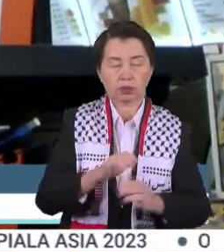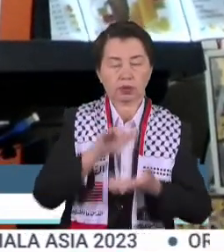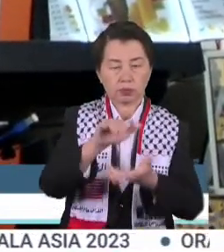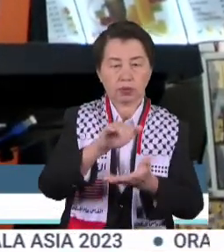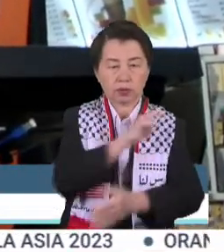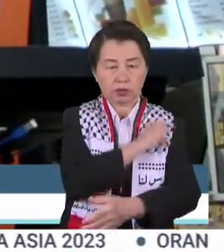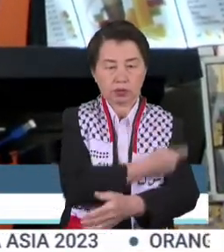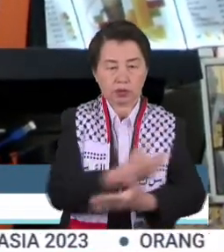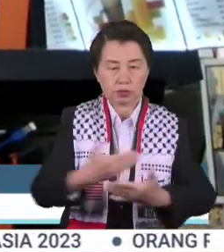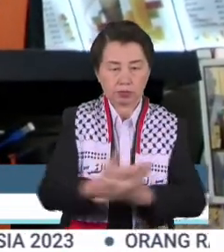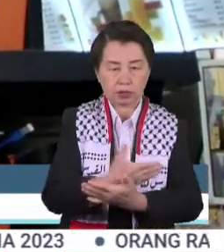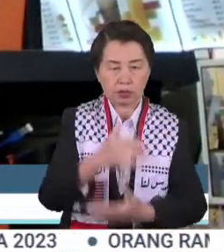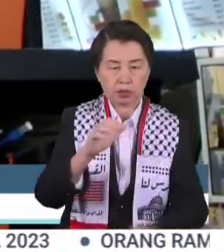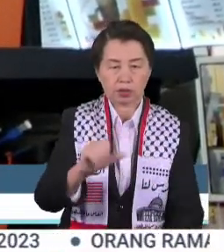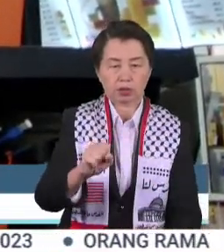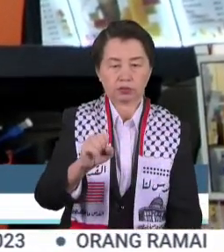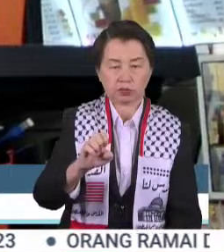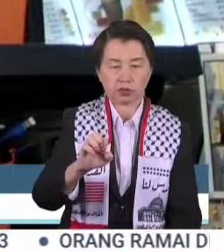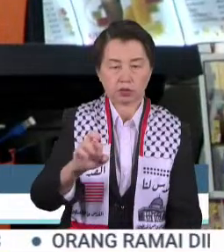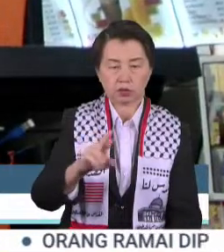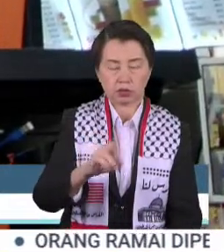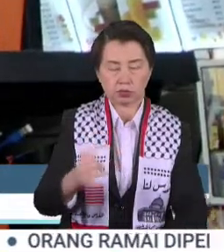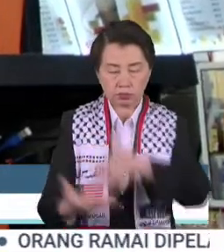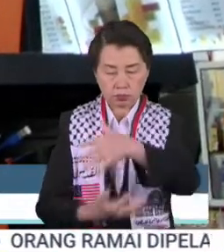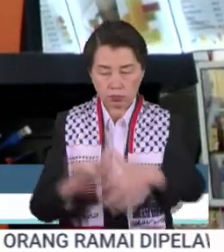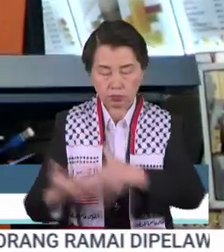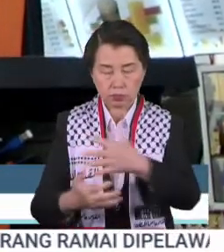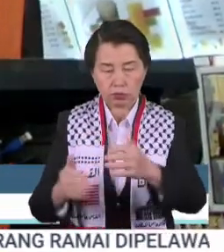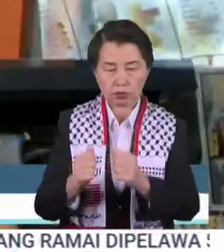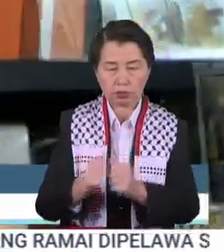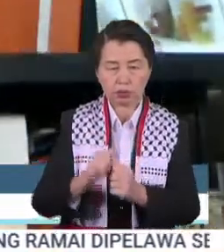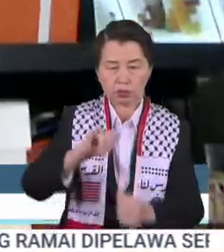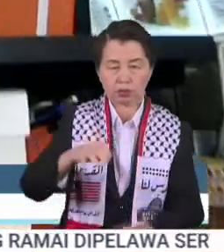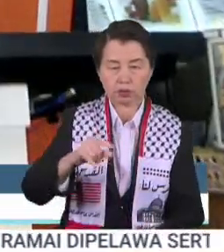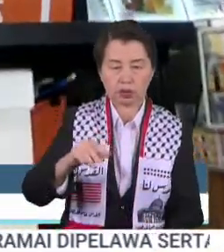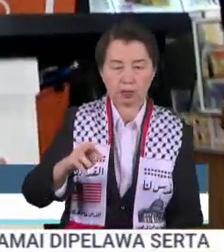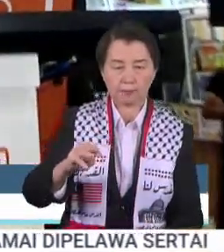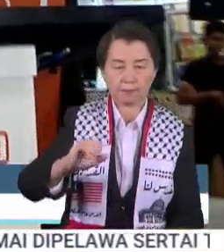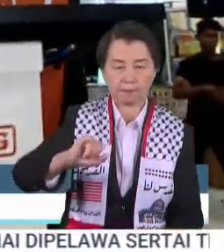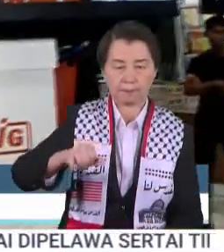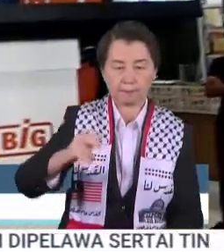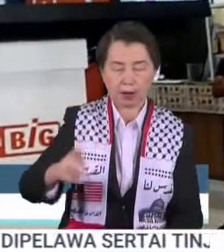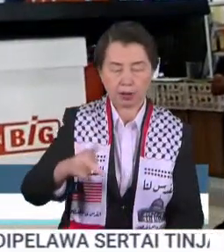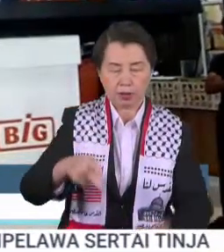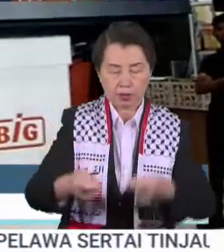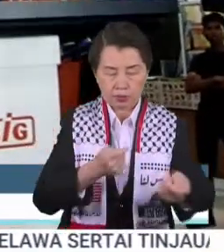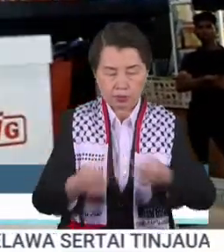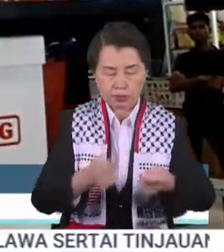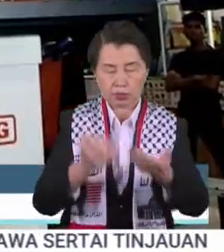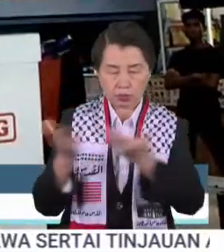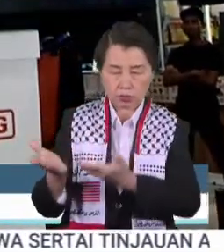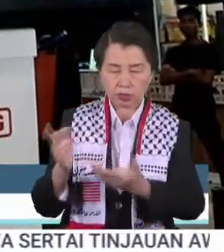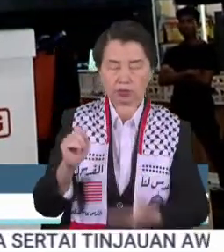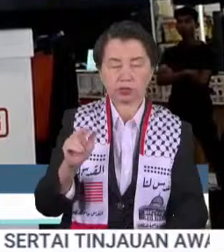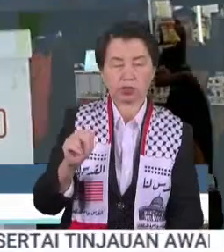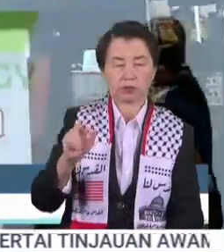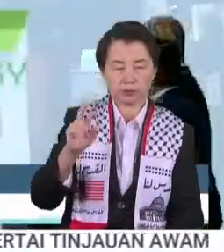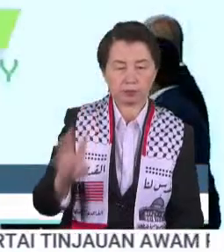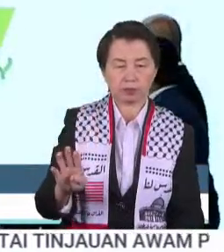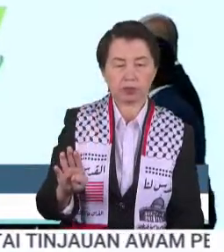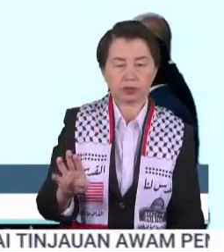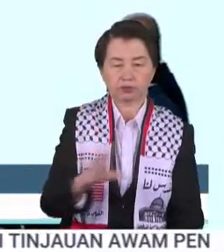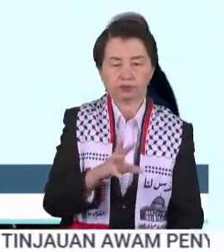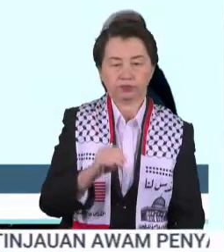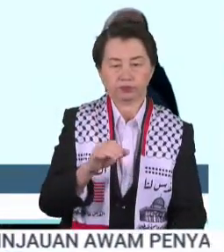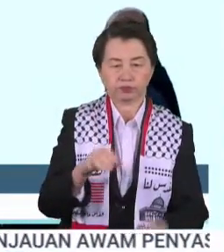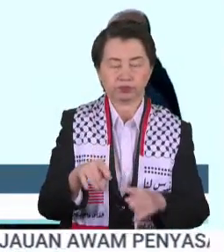Tenaga Baru SARE hasil kolaborasi bersama G-Sparks yang turut diuruskan TNB. Jelas pengarah urusan Aeon